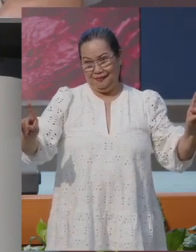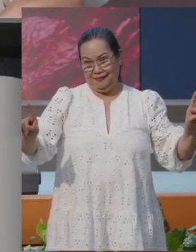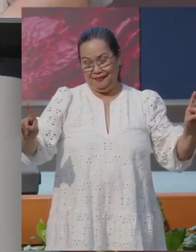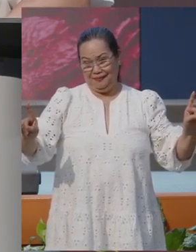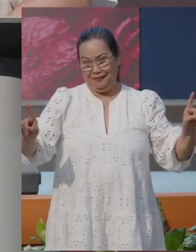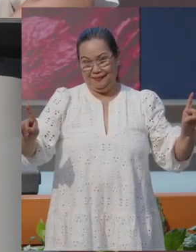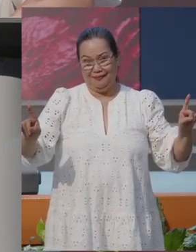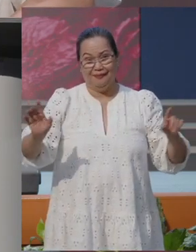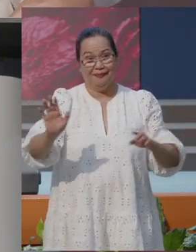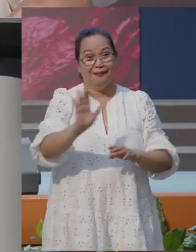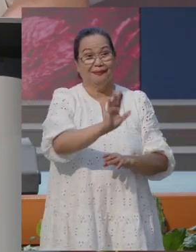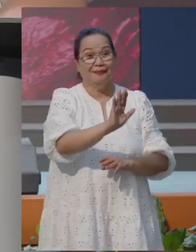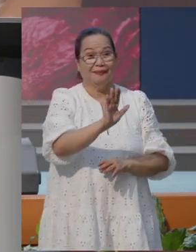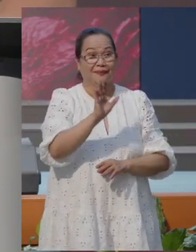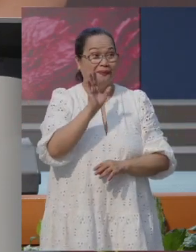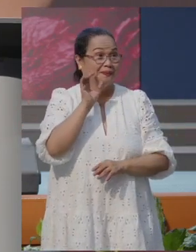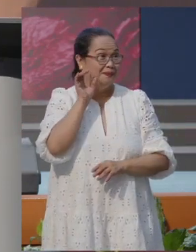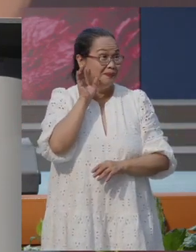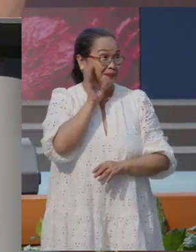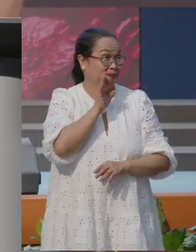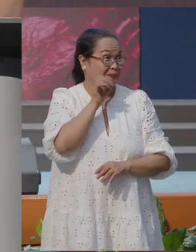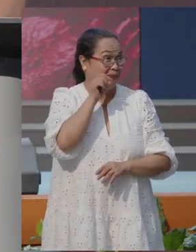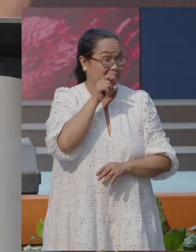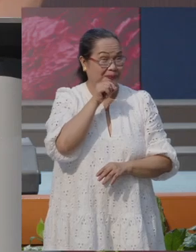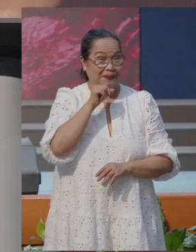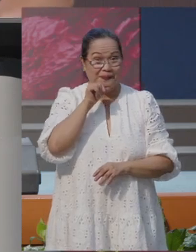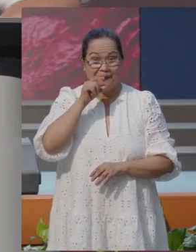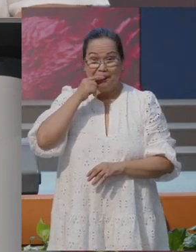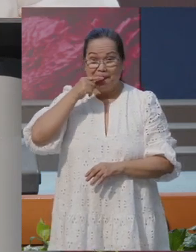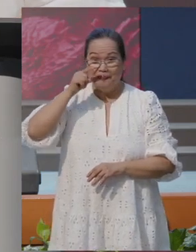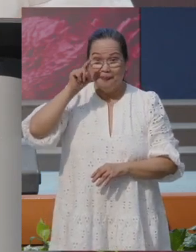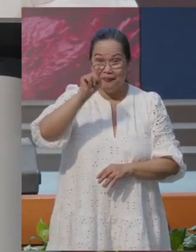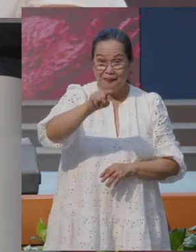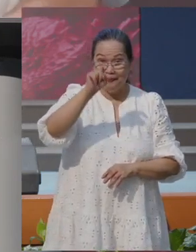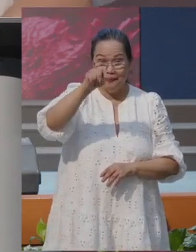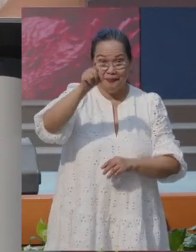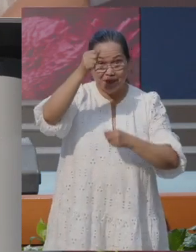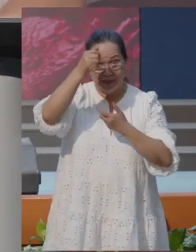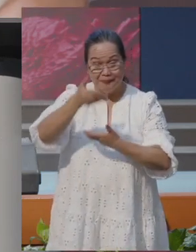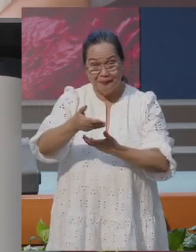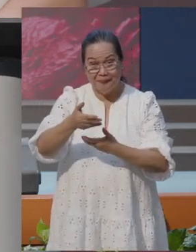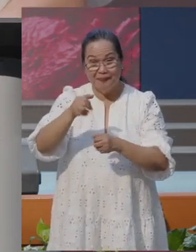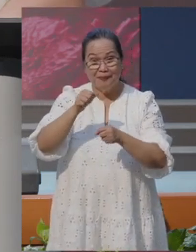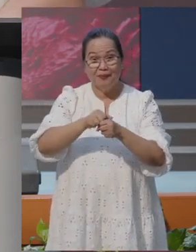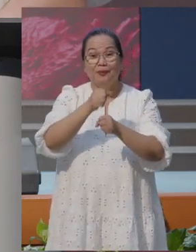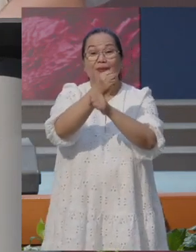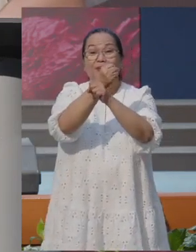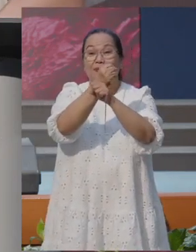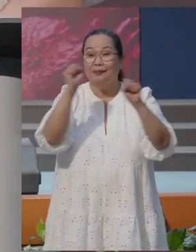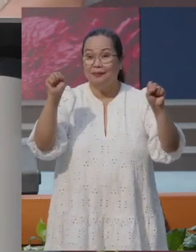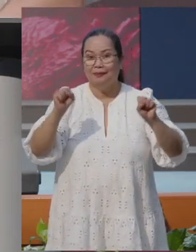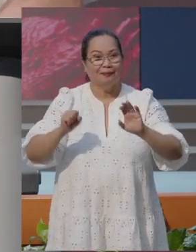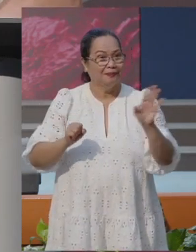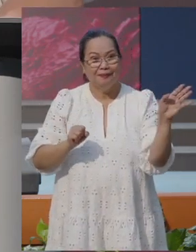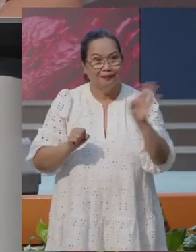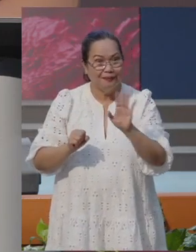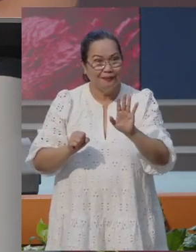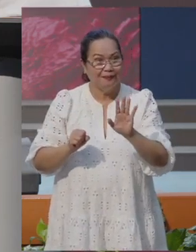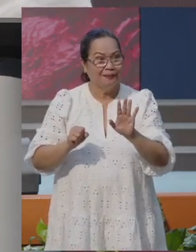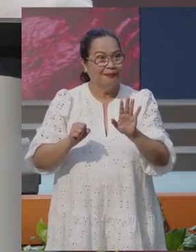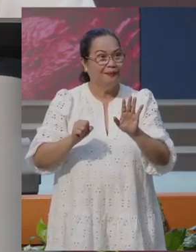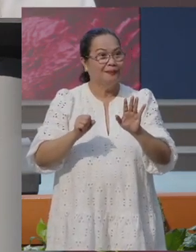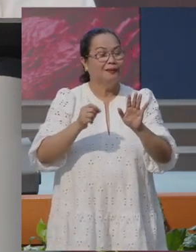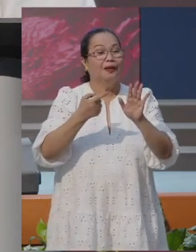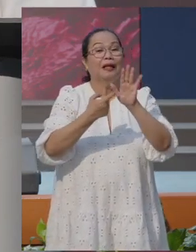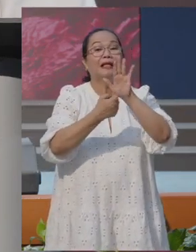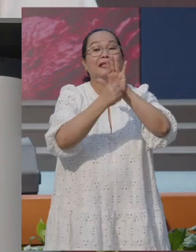By the way, mga kapatid, hindi ito kautusan na kailangan nating sundin upang maligtas. Ito ay